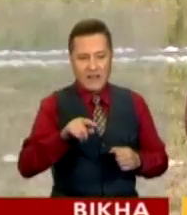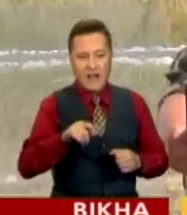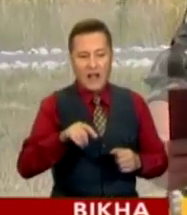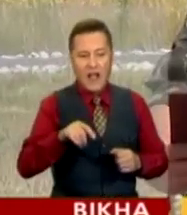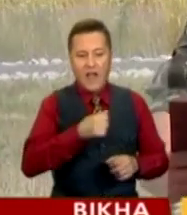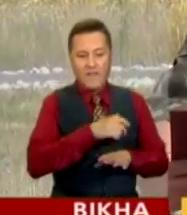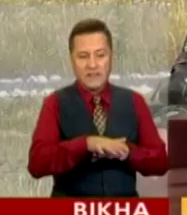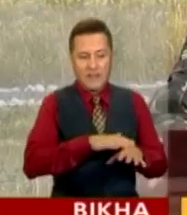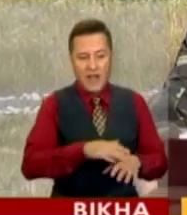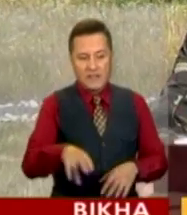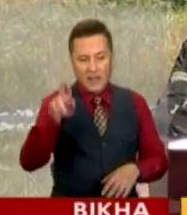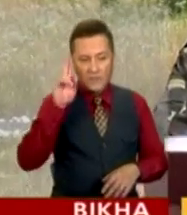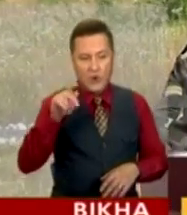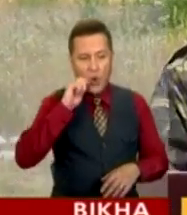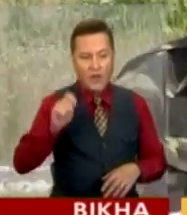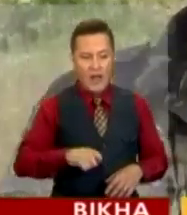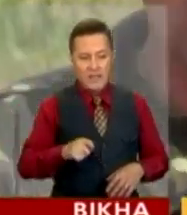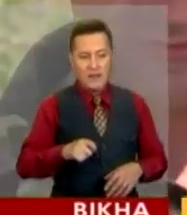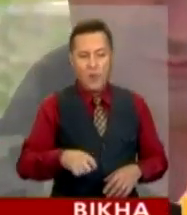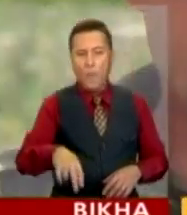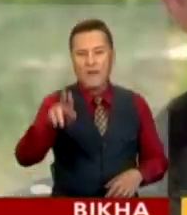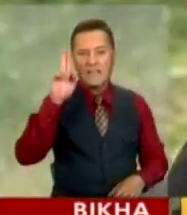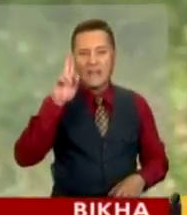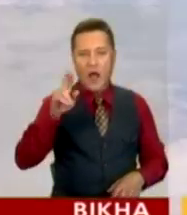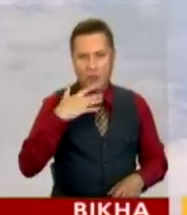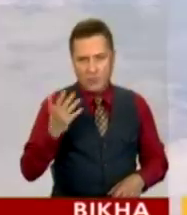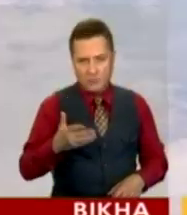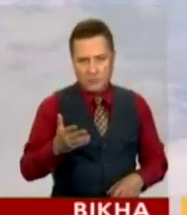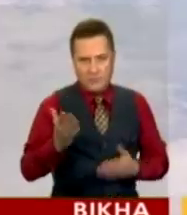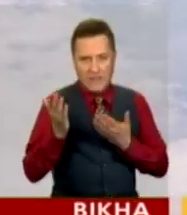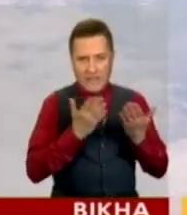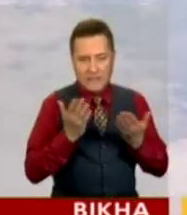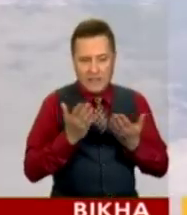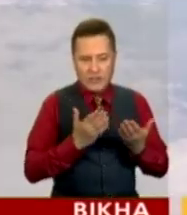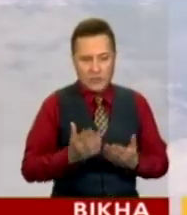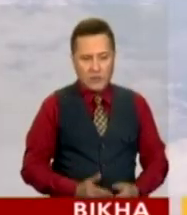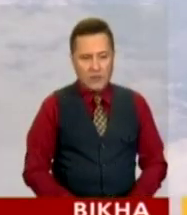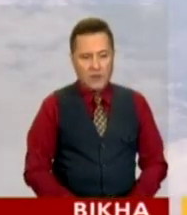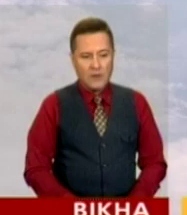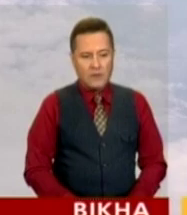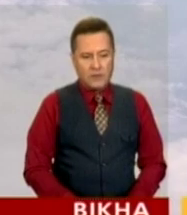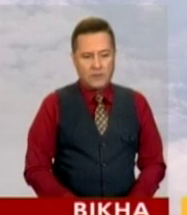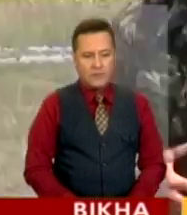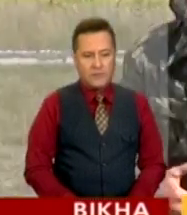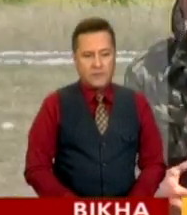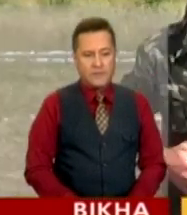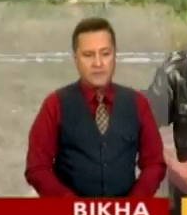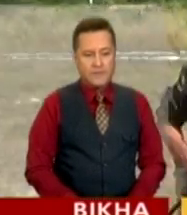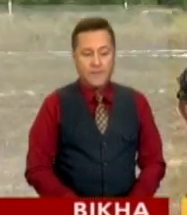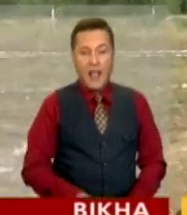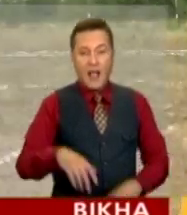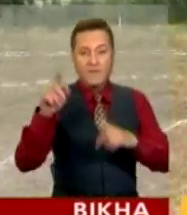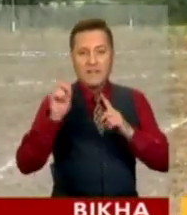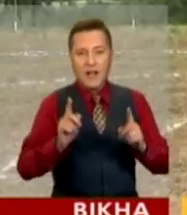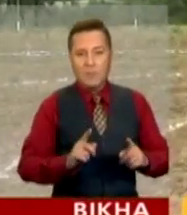вже в українському війську. Звичайся виконувати свої обов'язки, це ніколи не зрадити українську народу. У